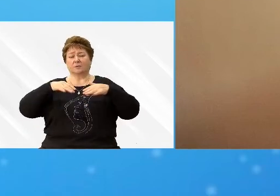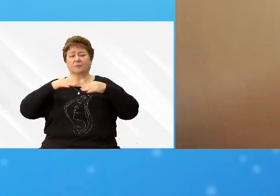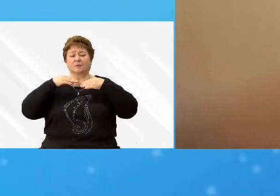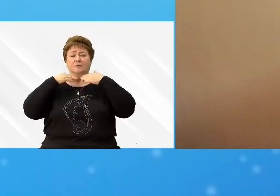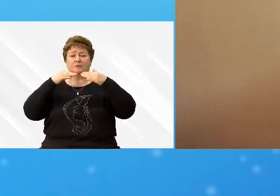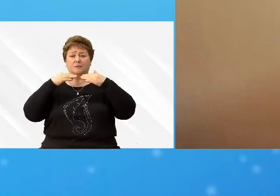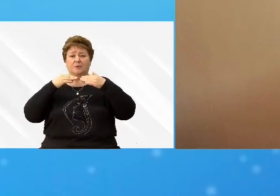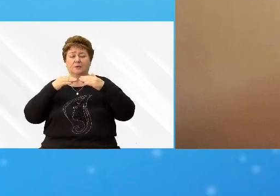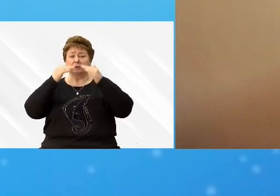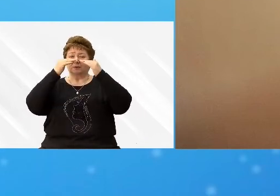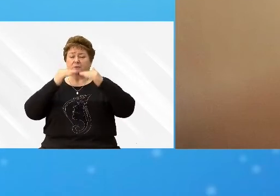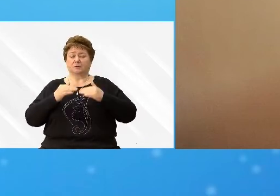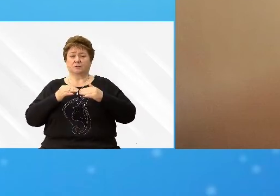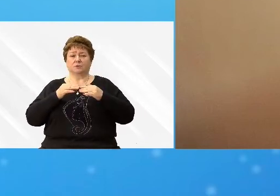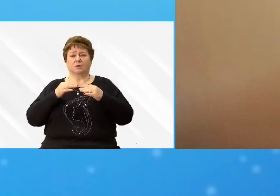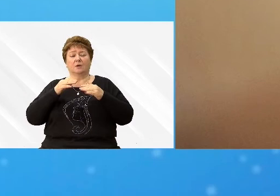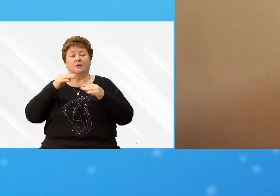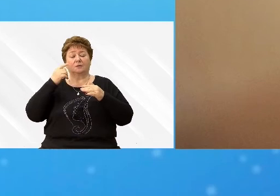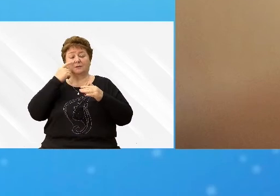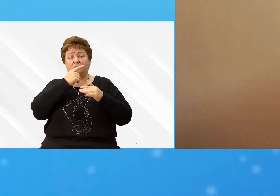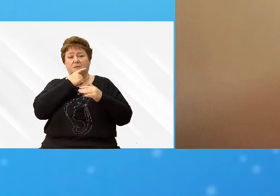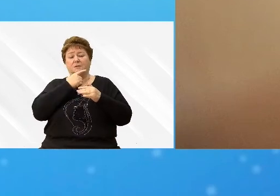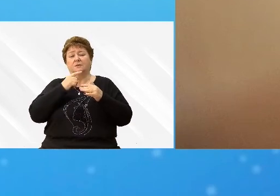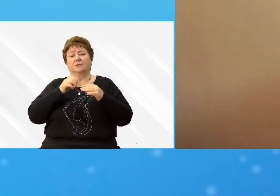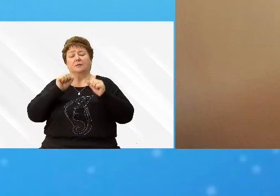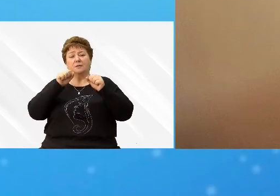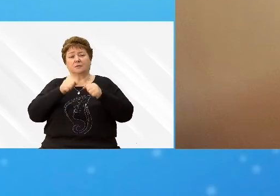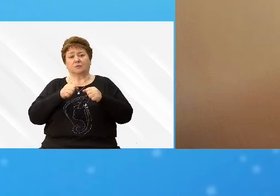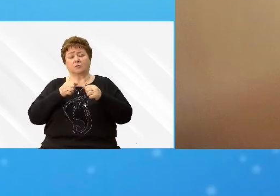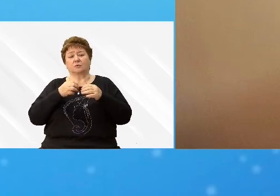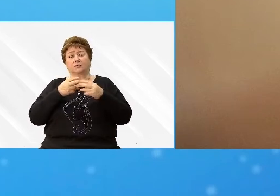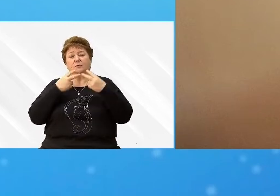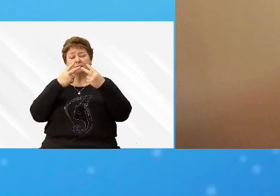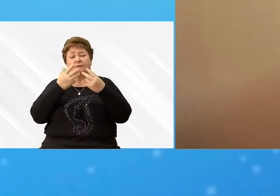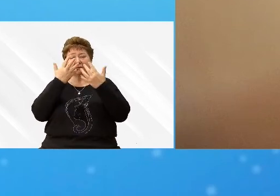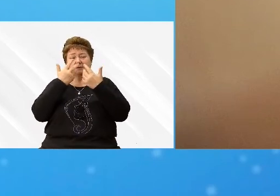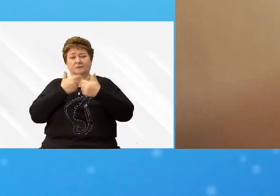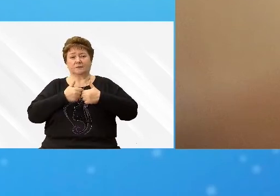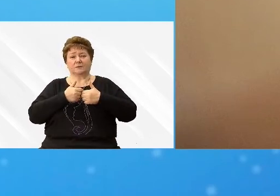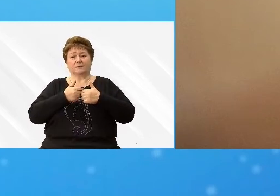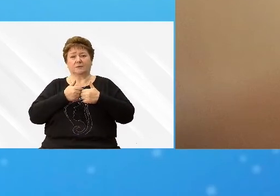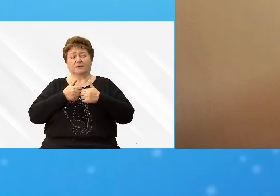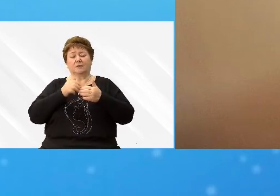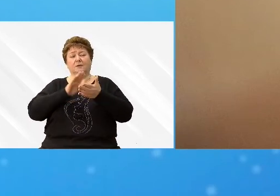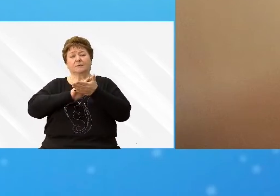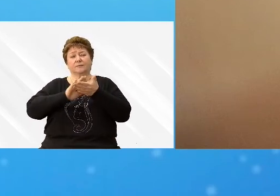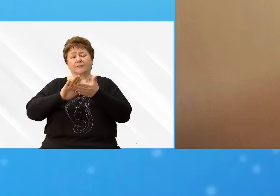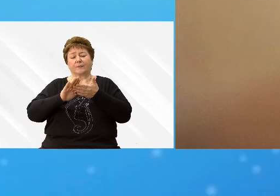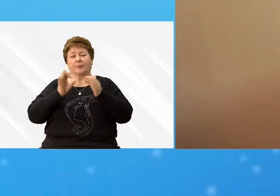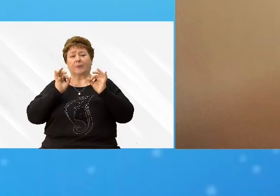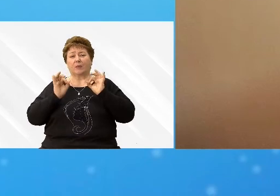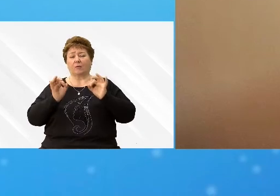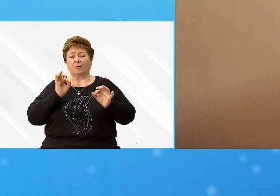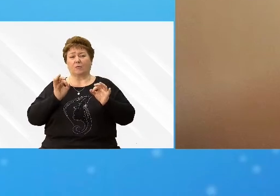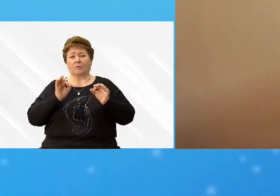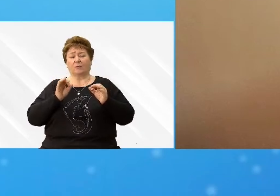внимание снижает остроту зрения способность различать цвета исходя из гигиенических норм